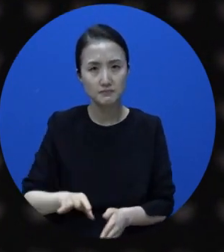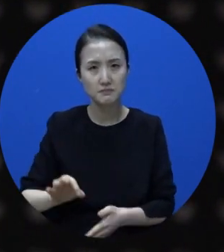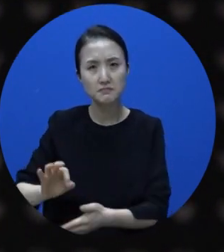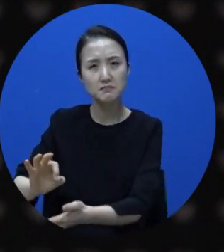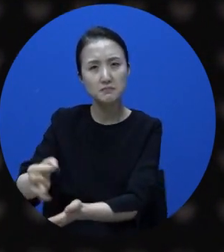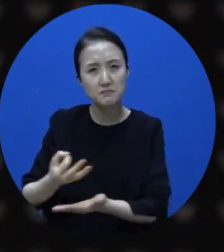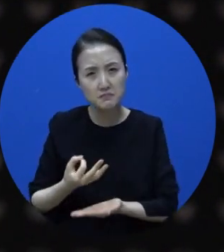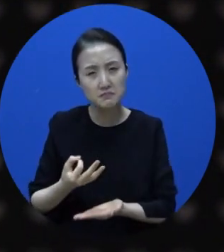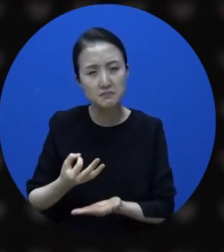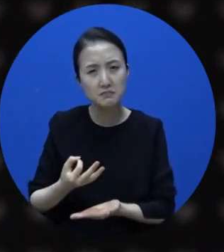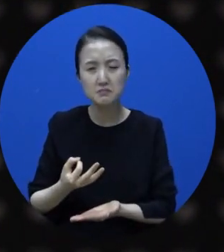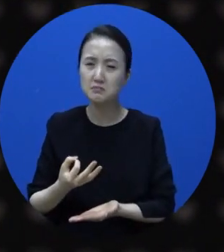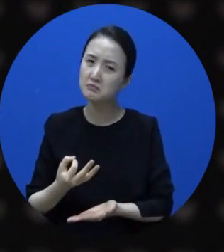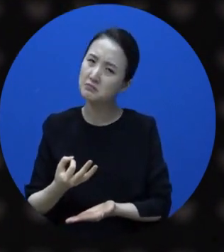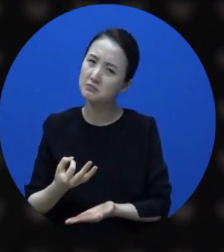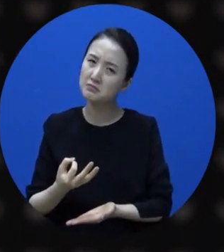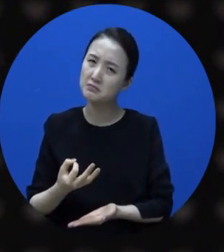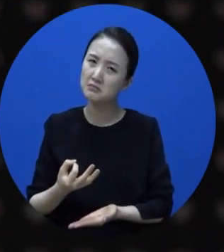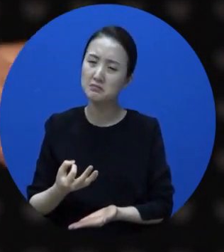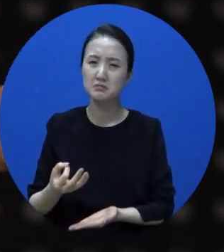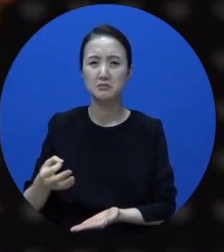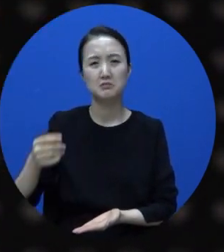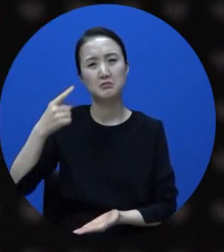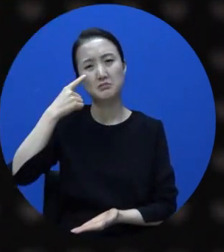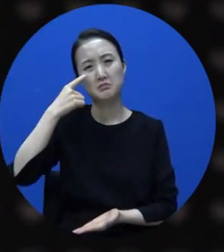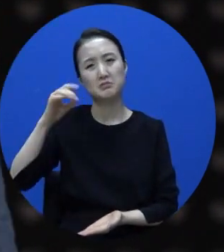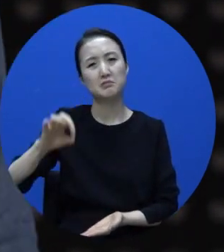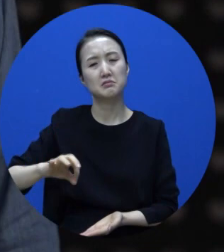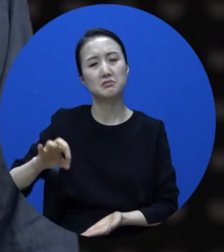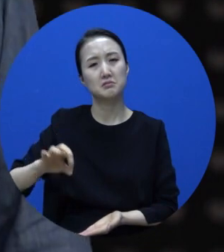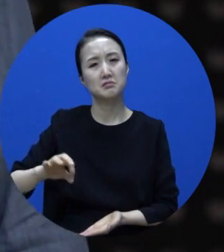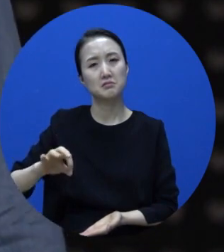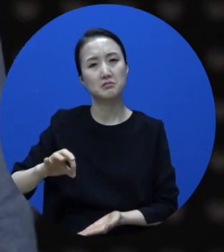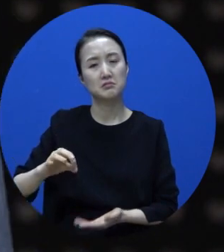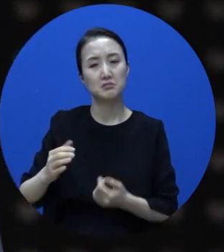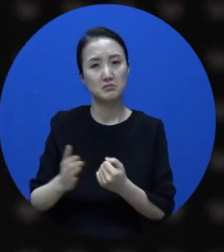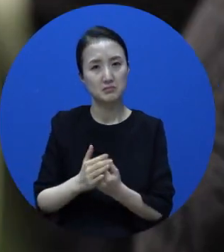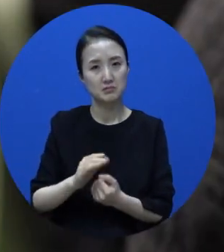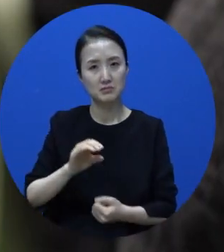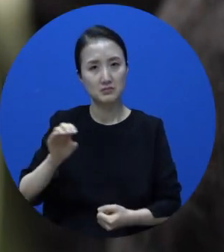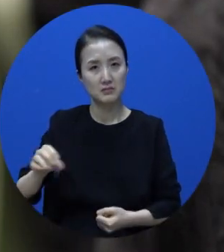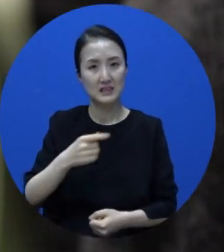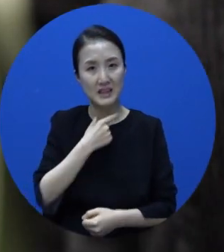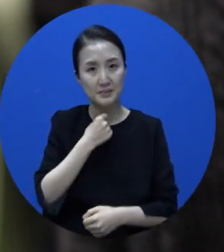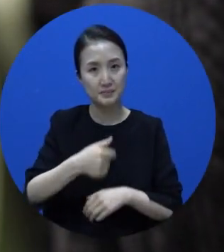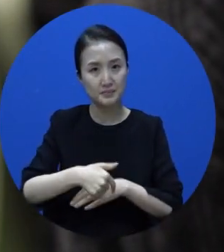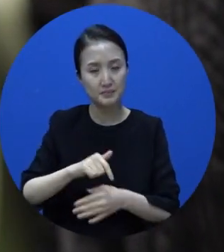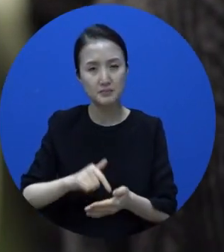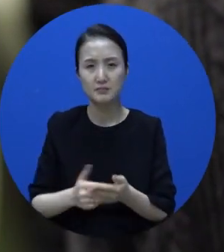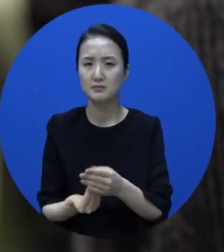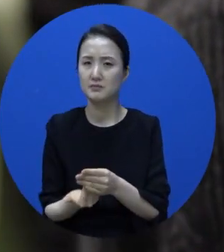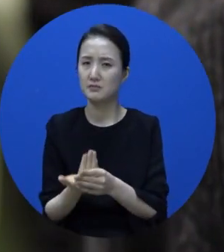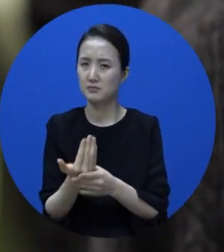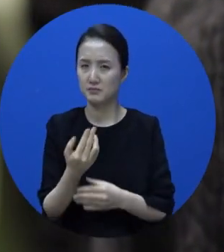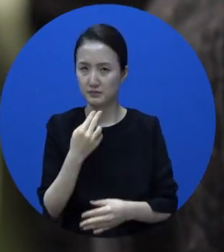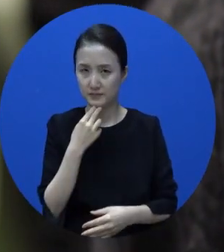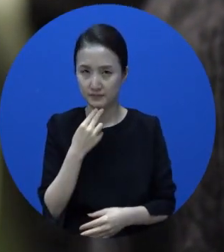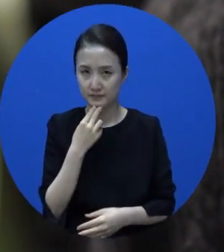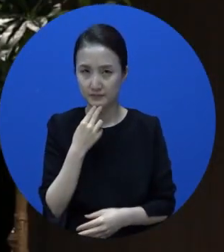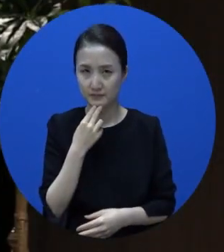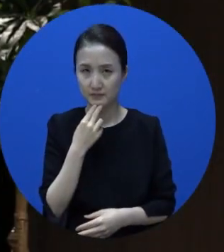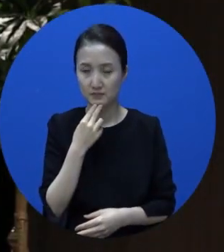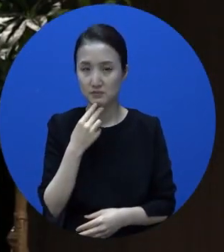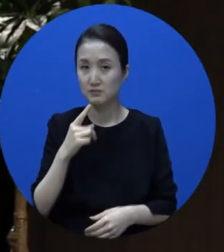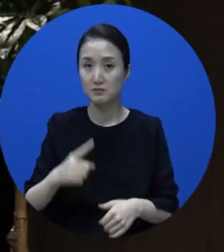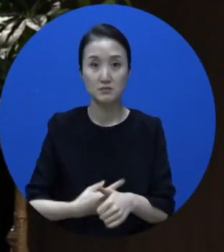그 돈의 가치가 얼마 안되니 그 신흥국 에 투자하고 싶을까요 안하고 싶을까요 안 하고 싶죠 그러니까 어떻게 됩니까